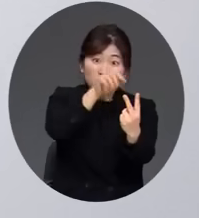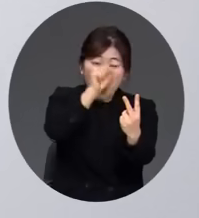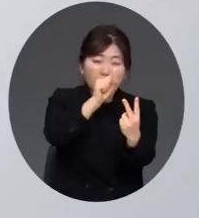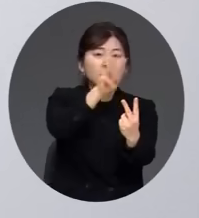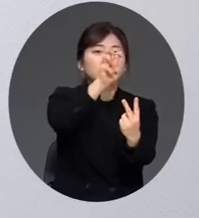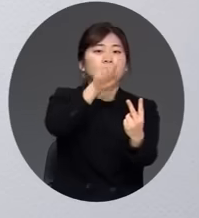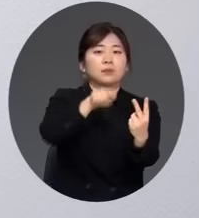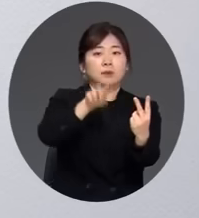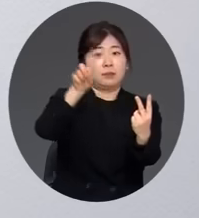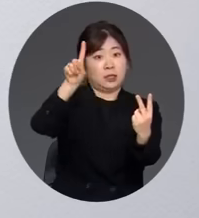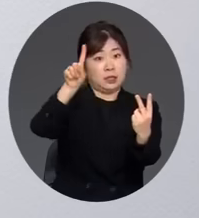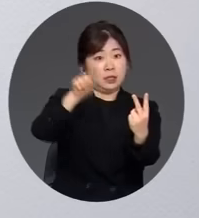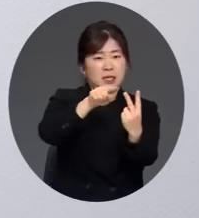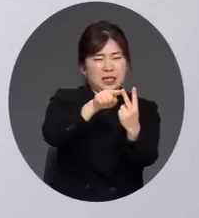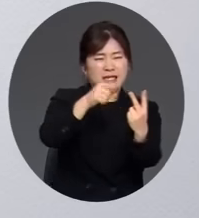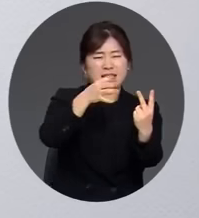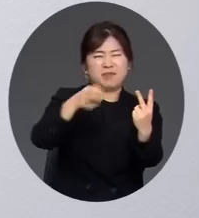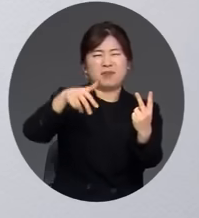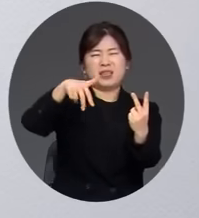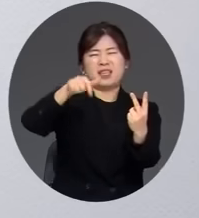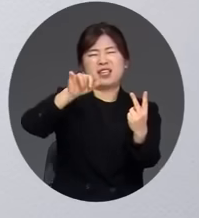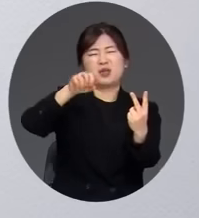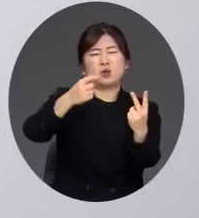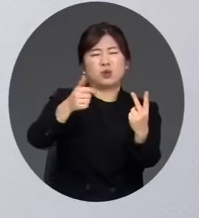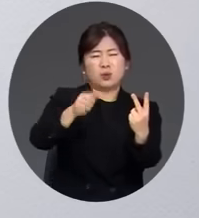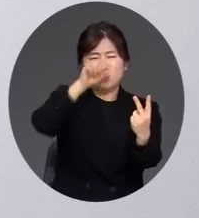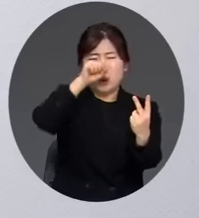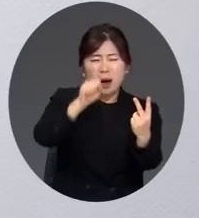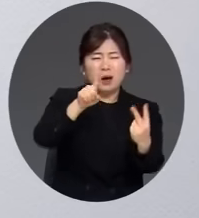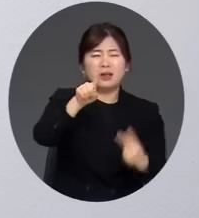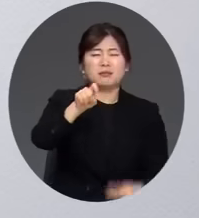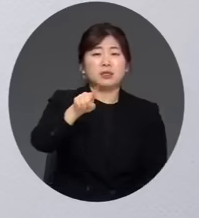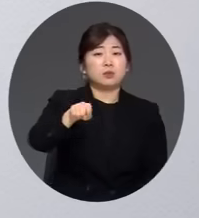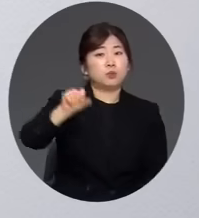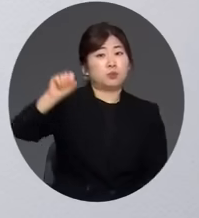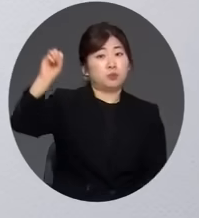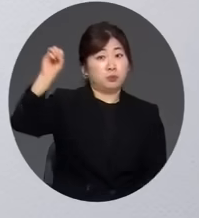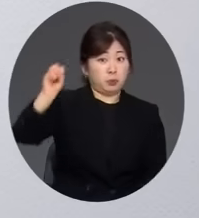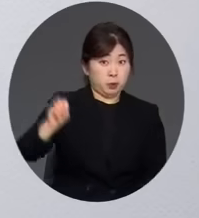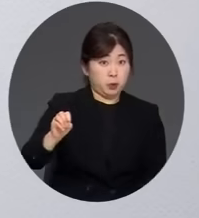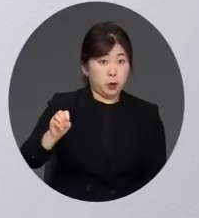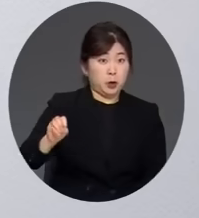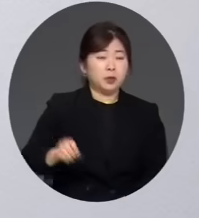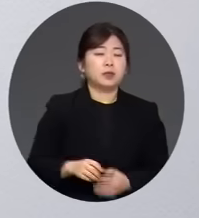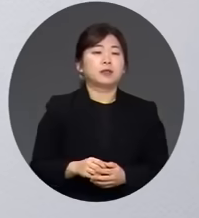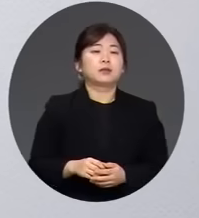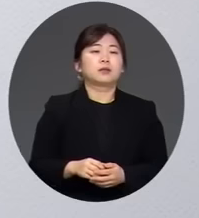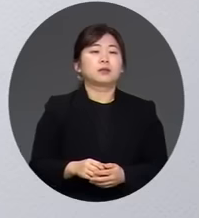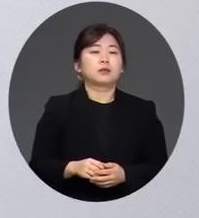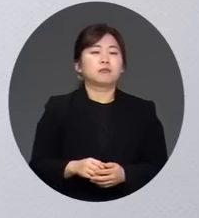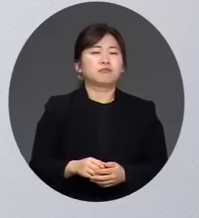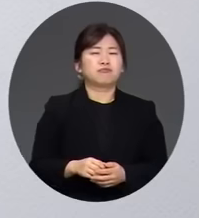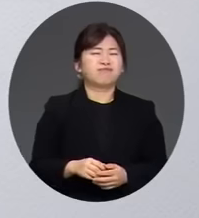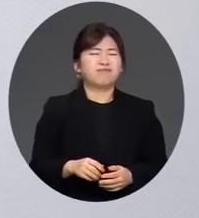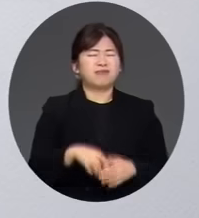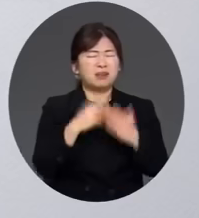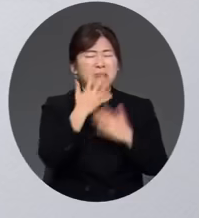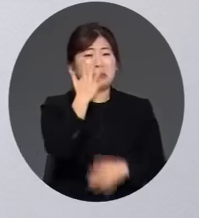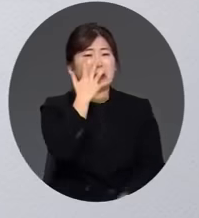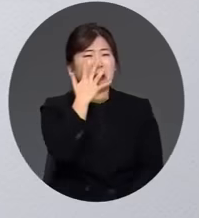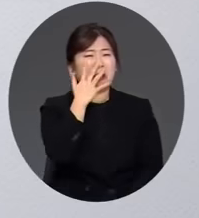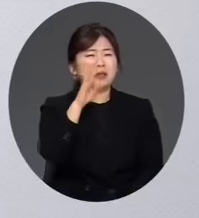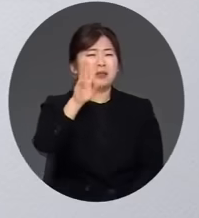30.1 김기윤 전민주당 의창구 지역위원장이 11.5% 나타났고 지지후보 없음이